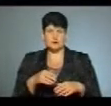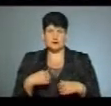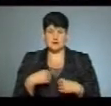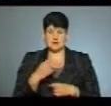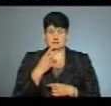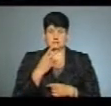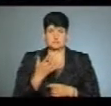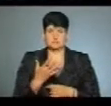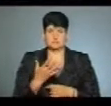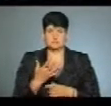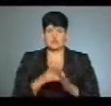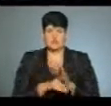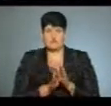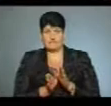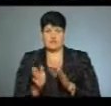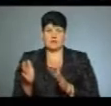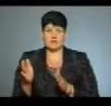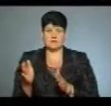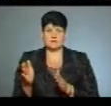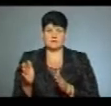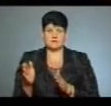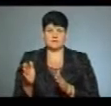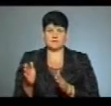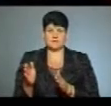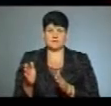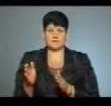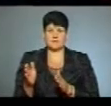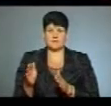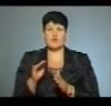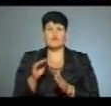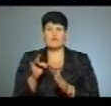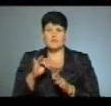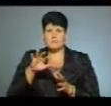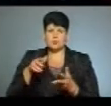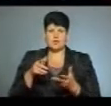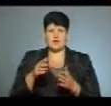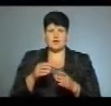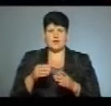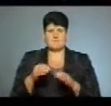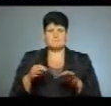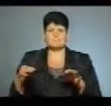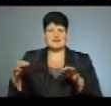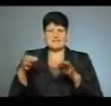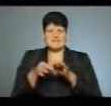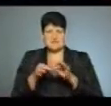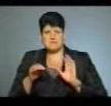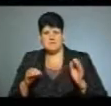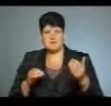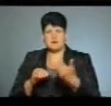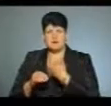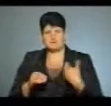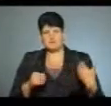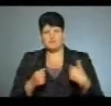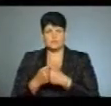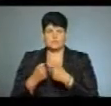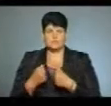замітив і почав втікати. Фуру я минув, а прицеп розвернуло, і прицеп у нас влетів.